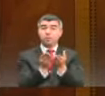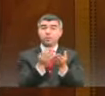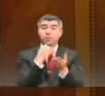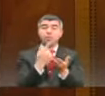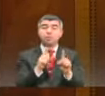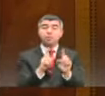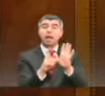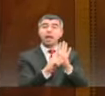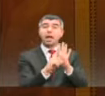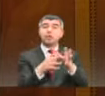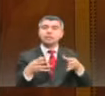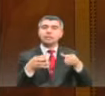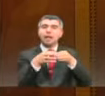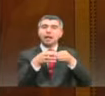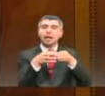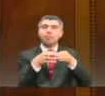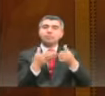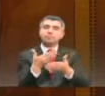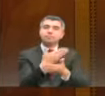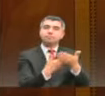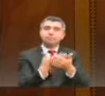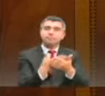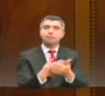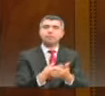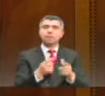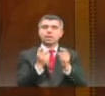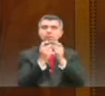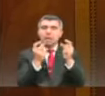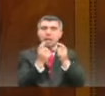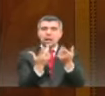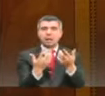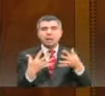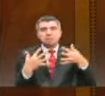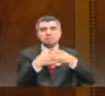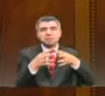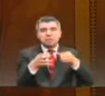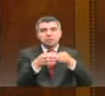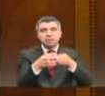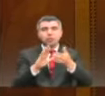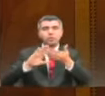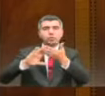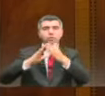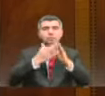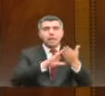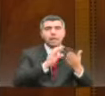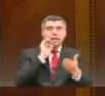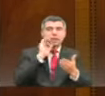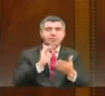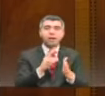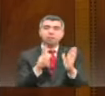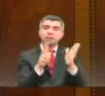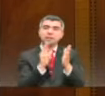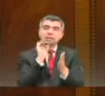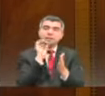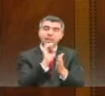إلى القانون التضامني المكونات الأخرى، أي مقاولات الاقتصاد الاجتماعي، الجمعيات ذات الطابع الاقتصادي